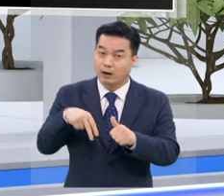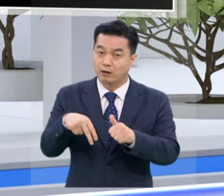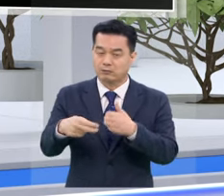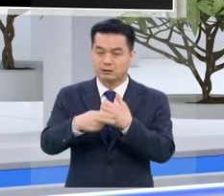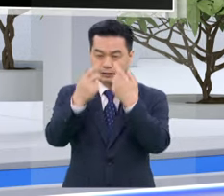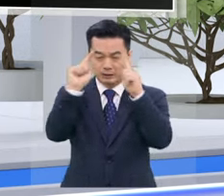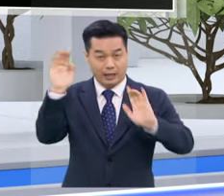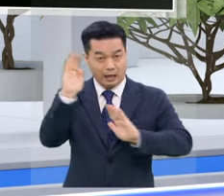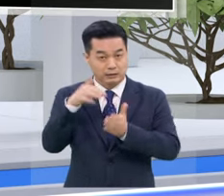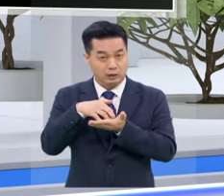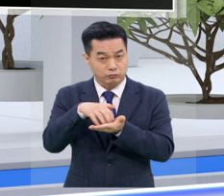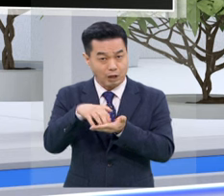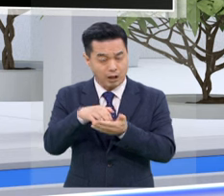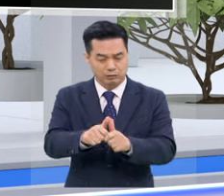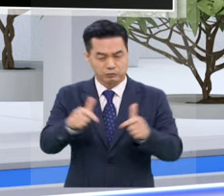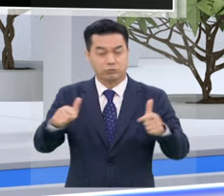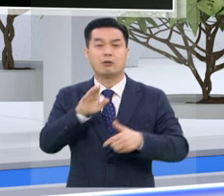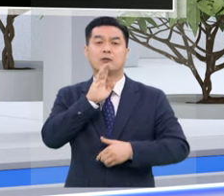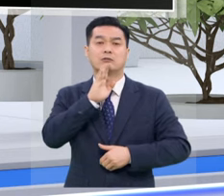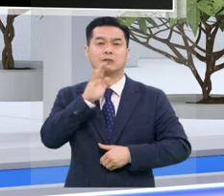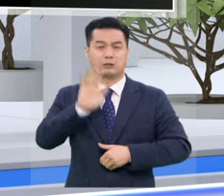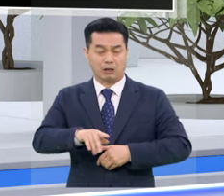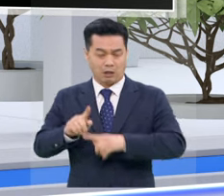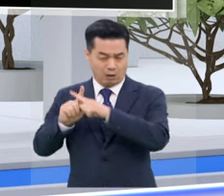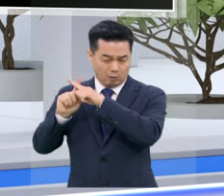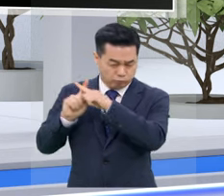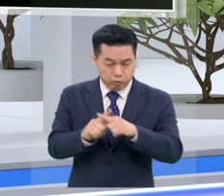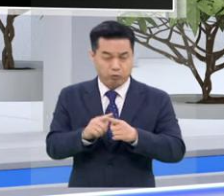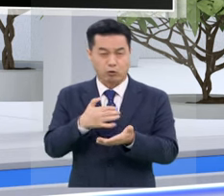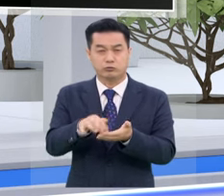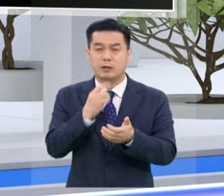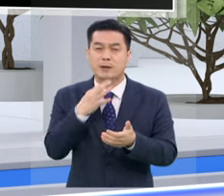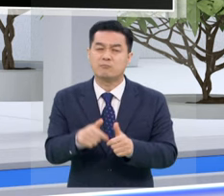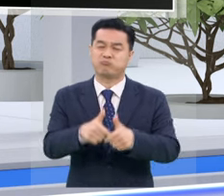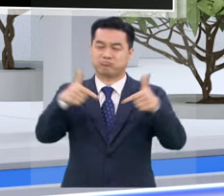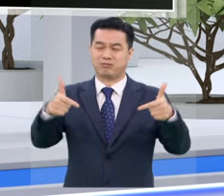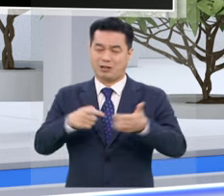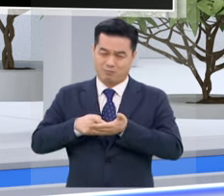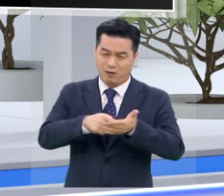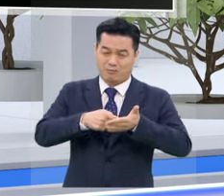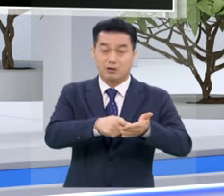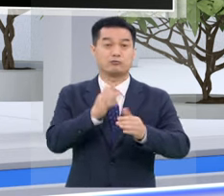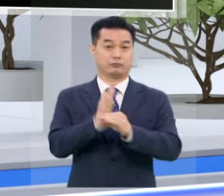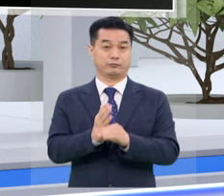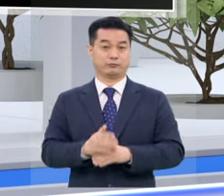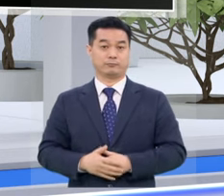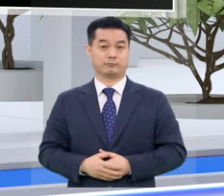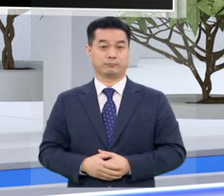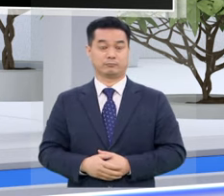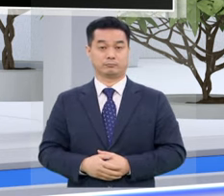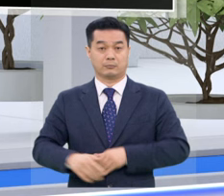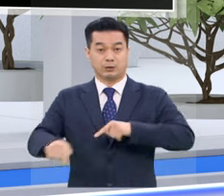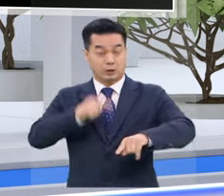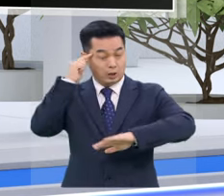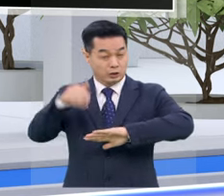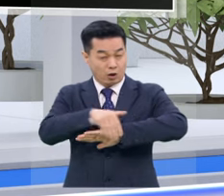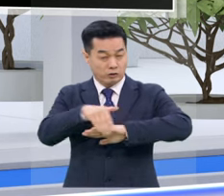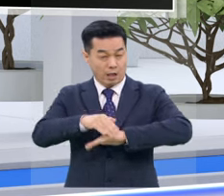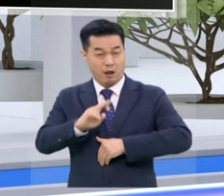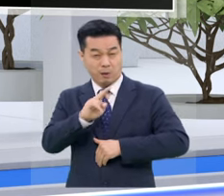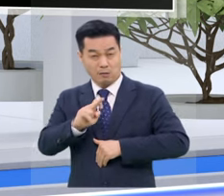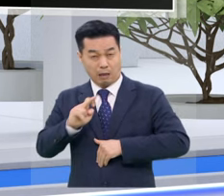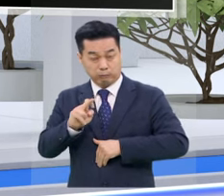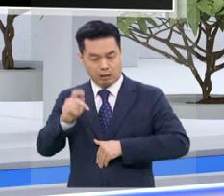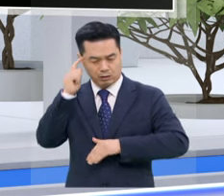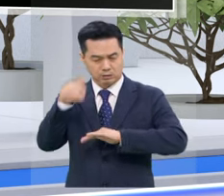증원은 필수지만 대책 없이 무작정 증언만 외치고 있습니다 그저 정책을 남발하면서 계획